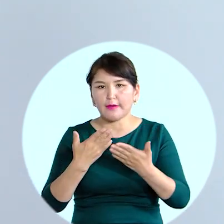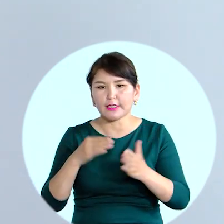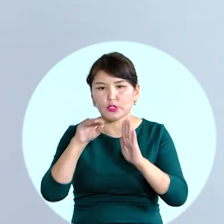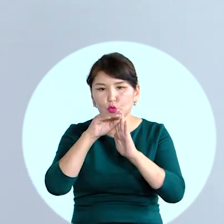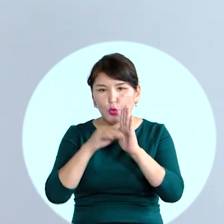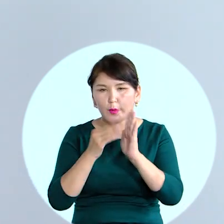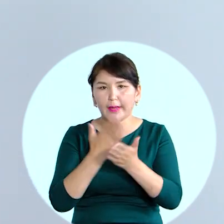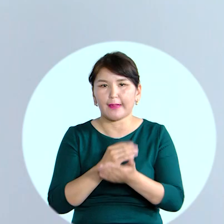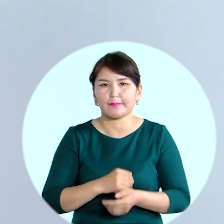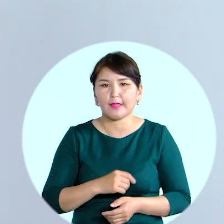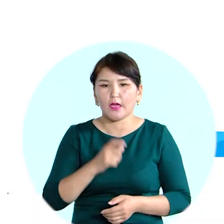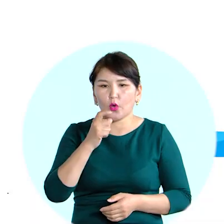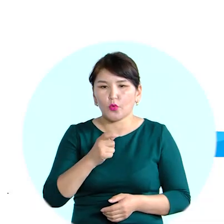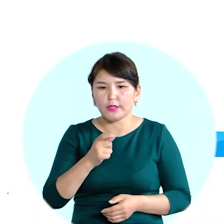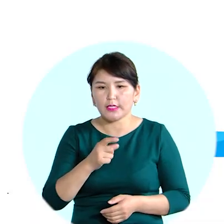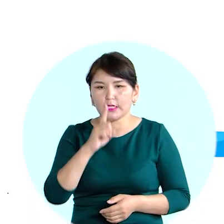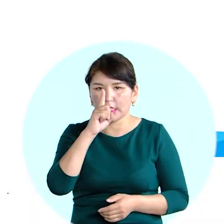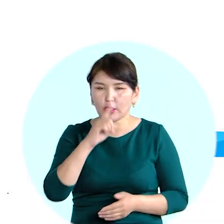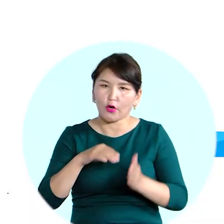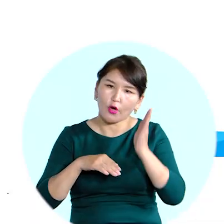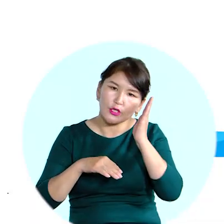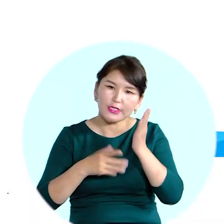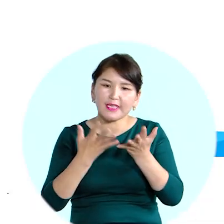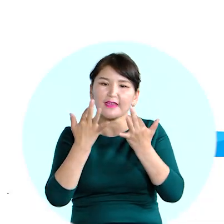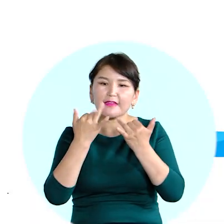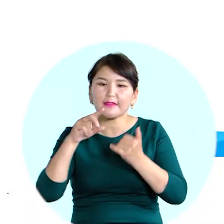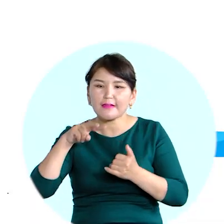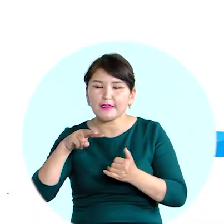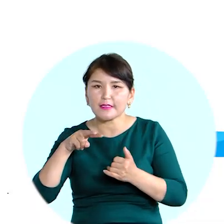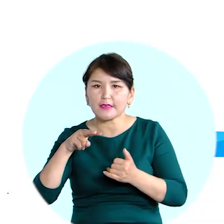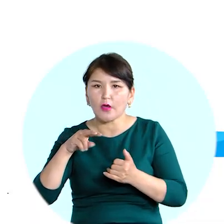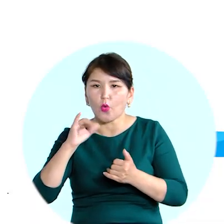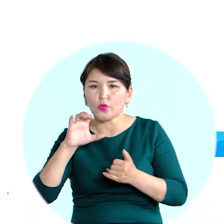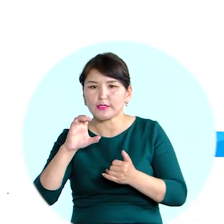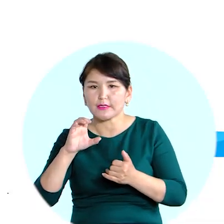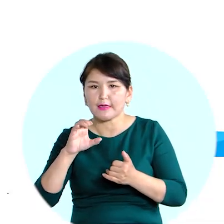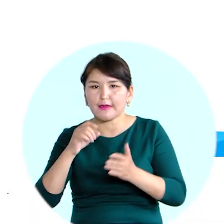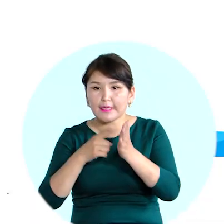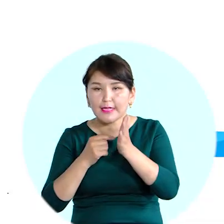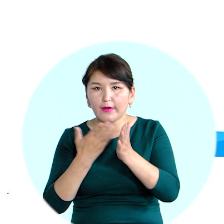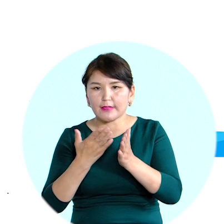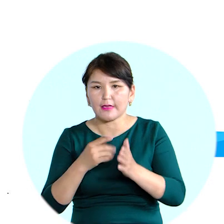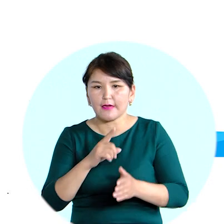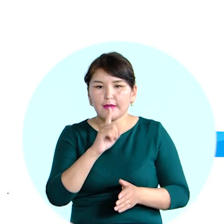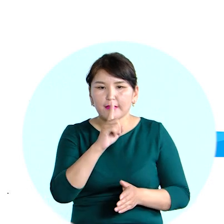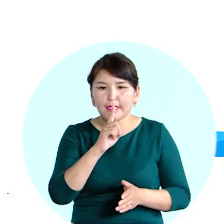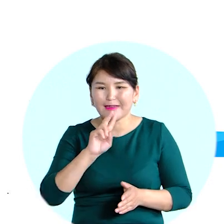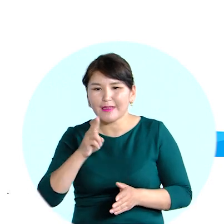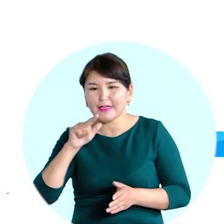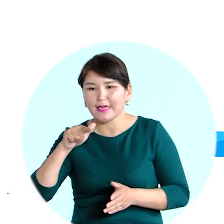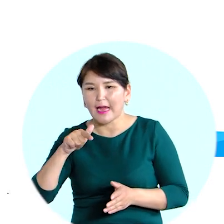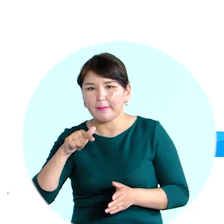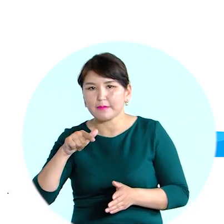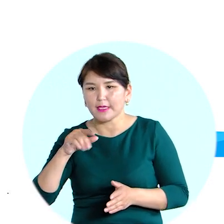да. Тэгэхээр баяр магнаагч маань хэдэн кг жинтэй байлээ? 70 кг жинтэй. За, тэгвэл 70 кг жинтэй гэдээ бодох юм бол 30